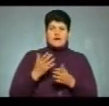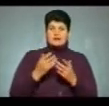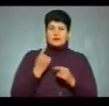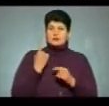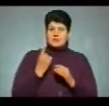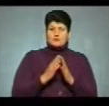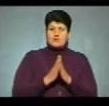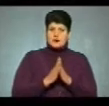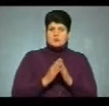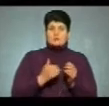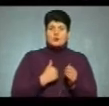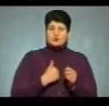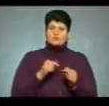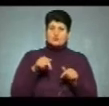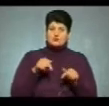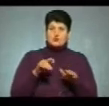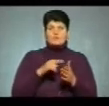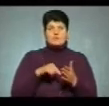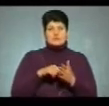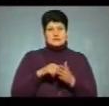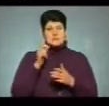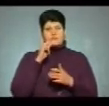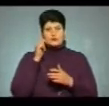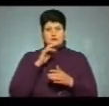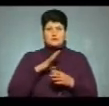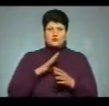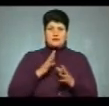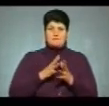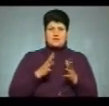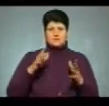ми хочемо, щоб в цьому місті та в Україні ми ставали більш